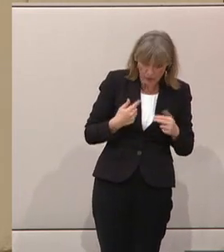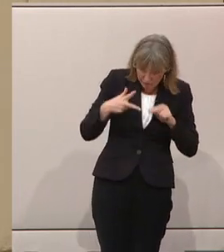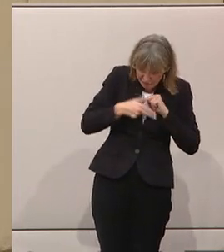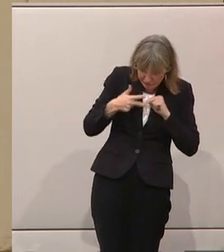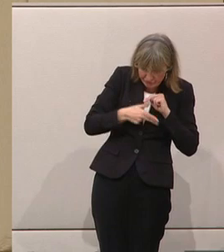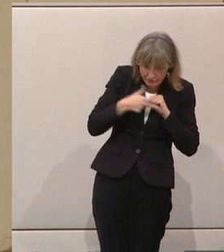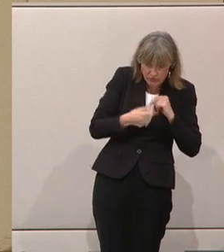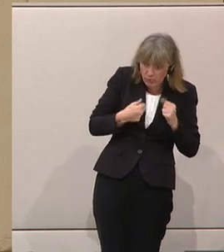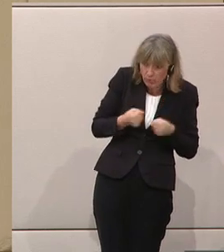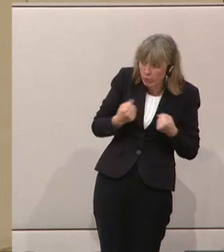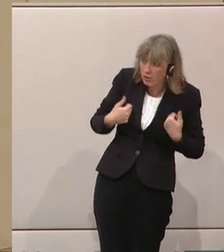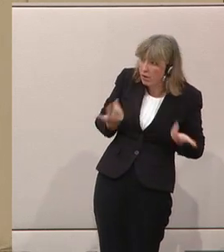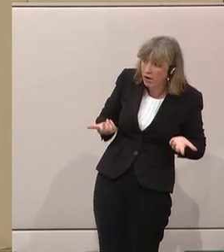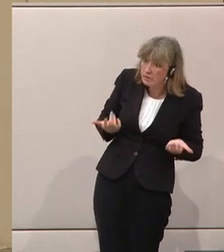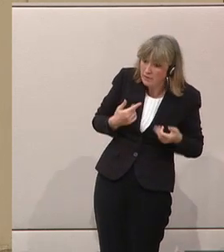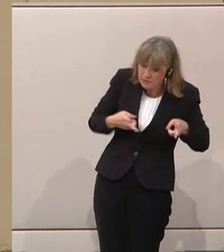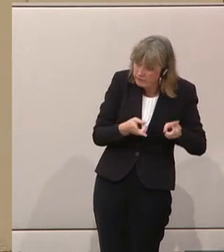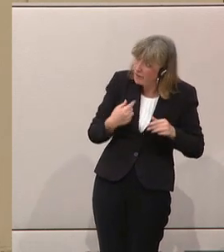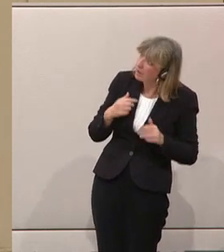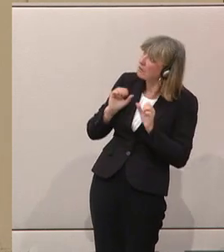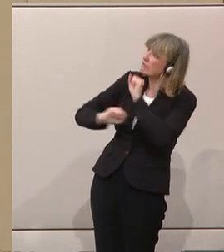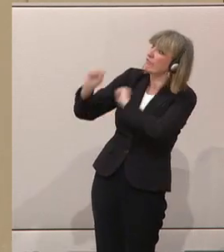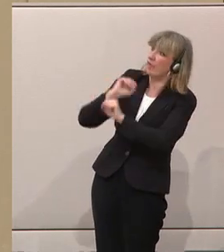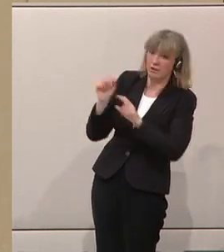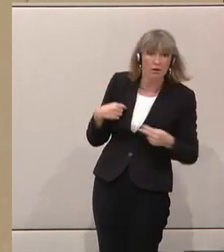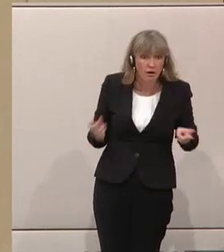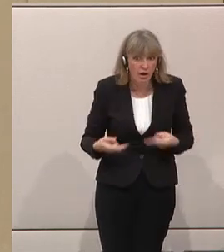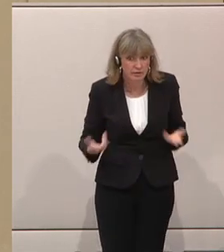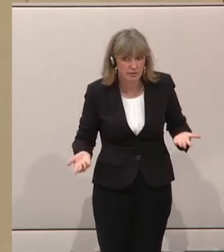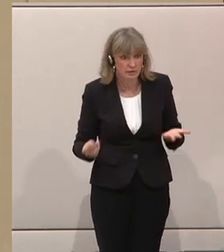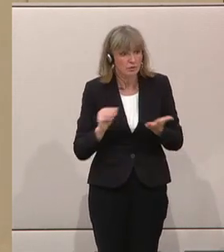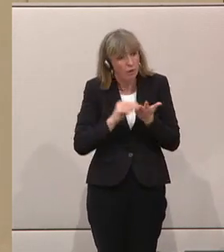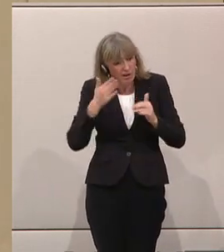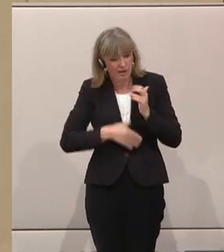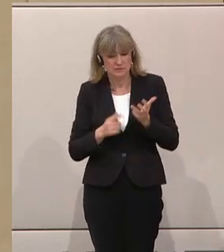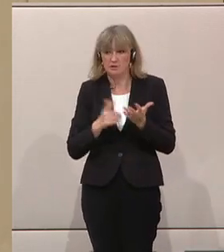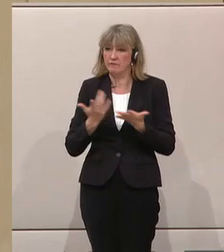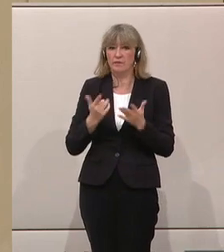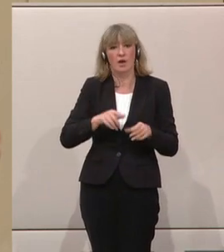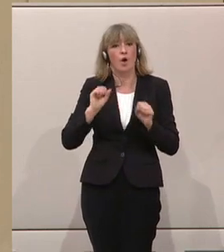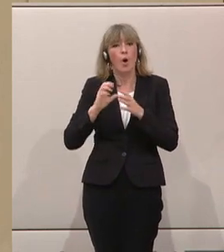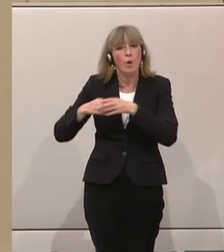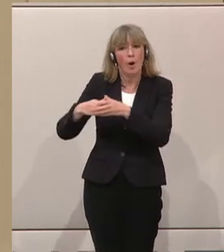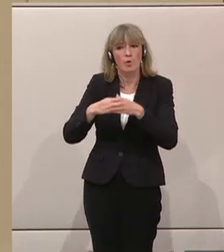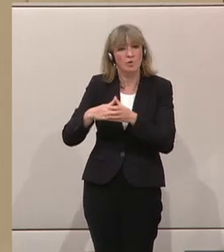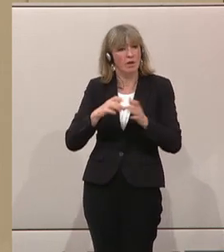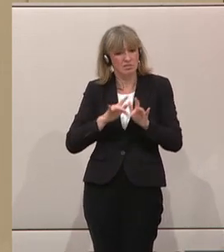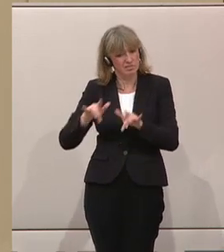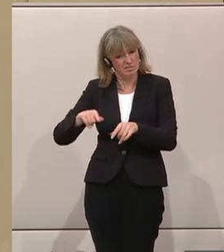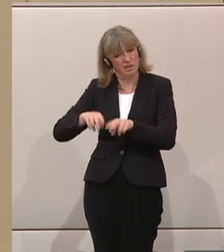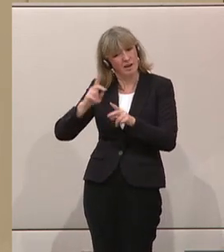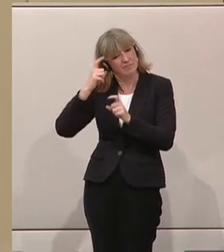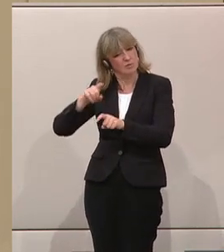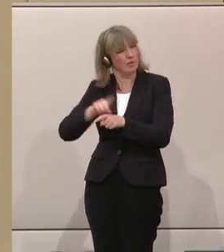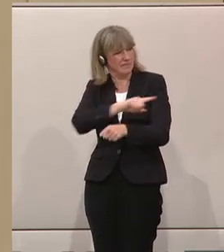werden, haben keinerlei Möglichkeit, über diesen Weg sich zu wehren. Der letzte Punkt ist die Daseinsvorsorge der Kommunen, der ebenfalls heute schon ein bisschen